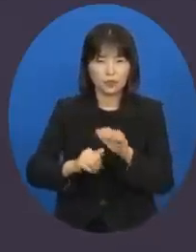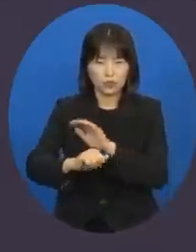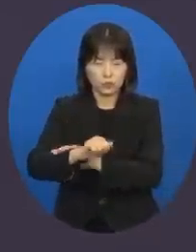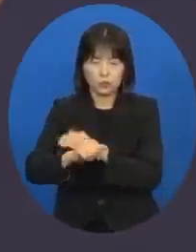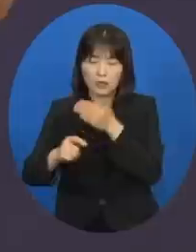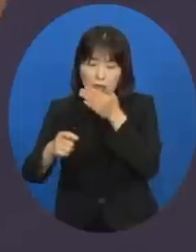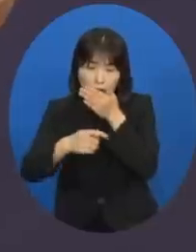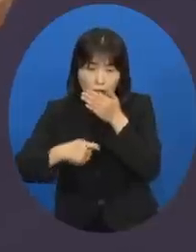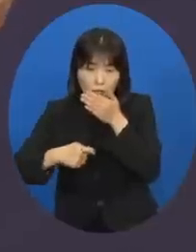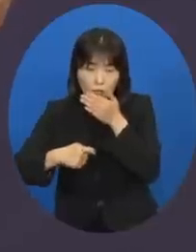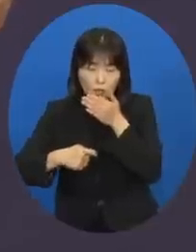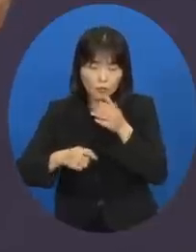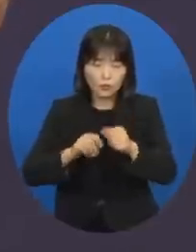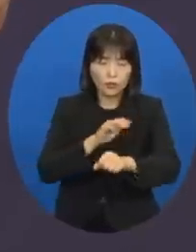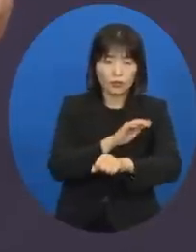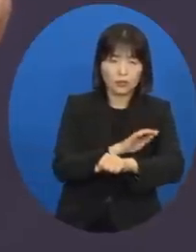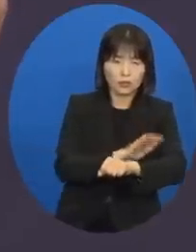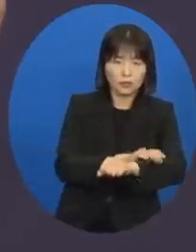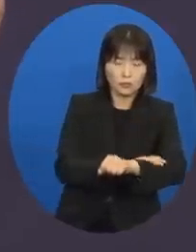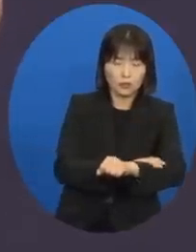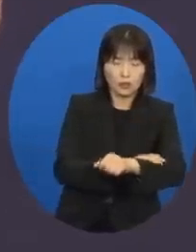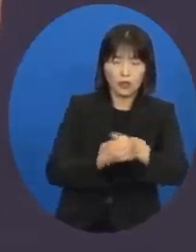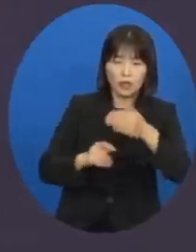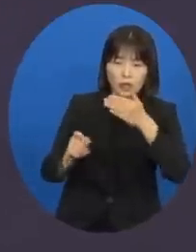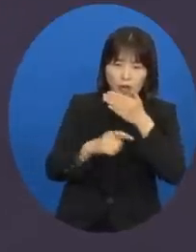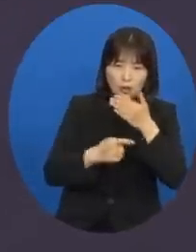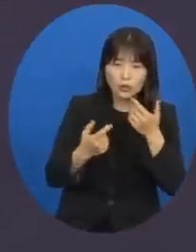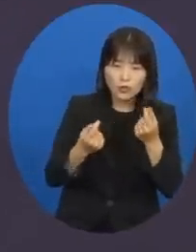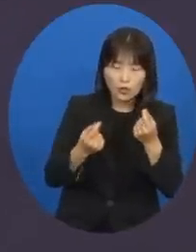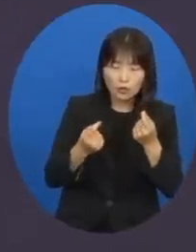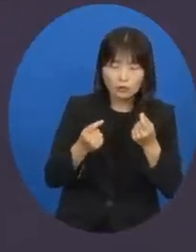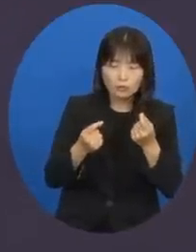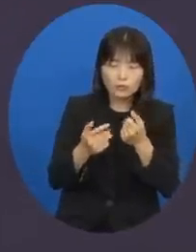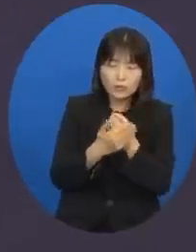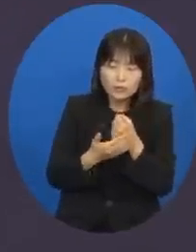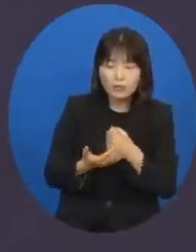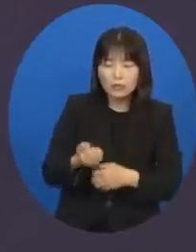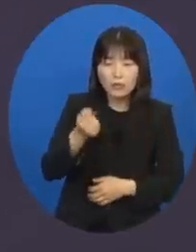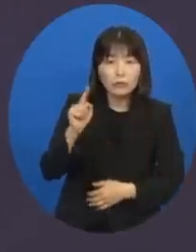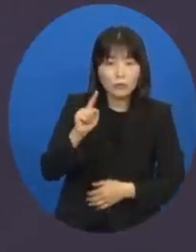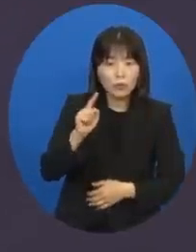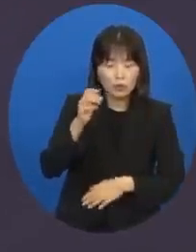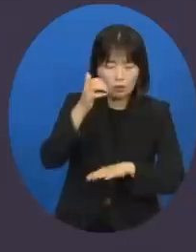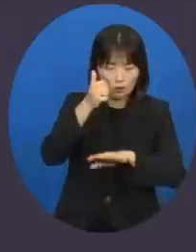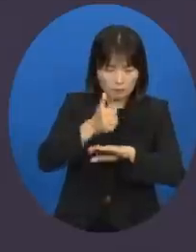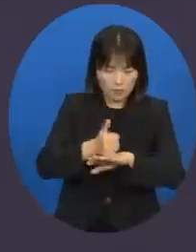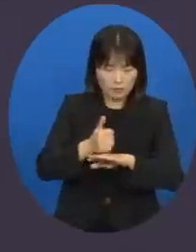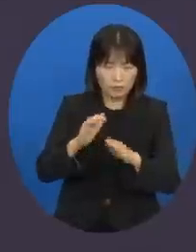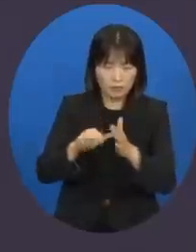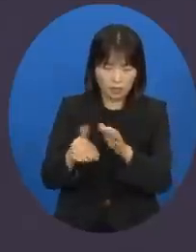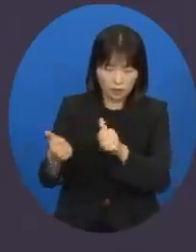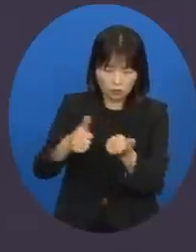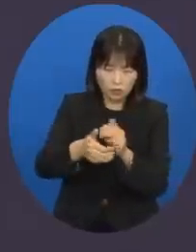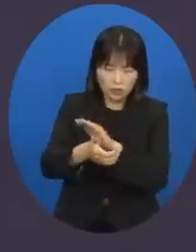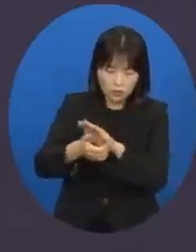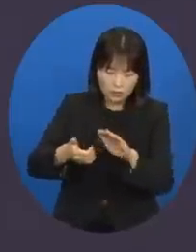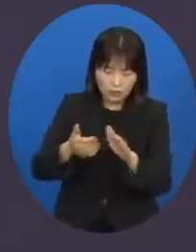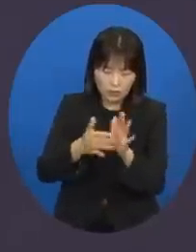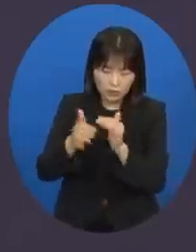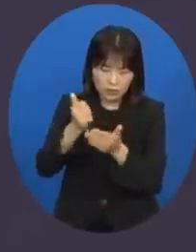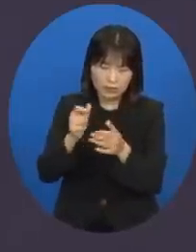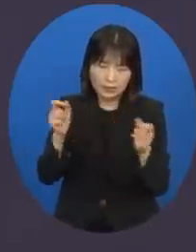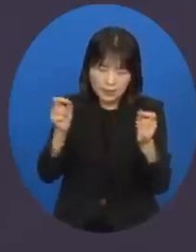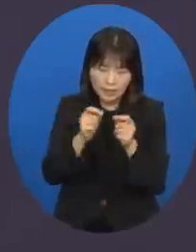강도도 아까 그 좌편과 같이 어떤 은혜를 누린 겁니까? 마지막 순간에 예수님을 가장 가까이서 볼